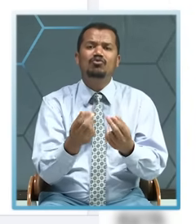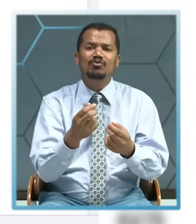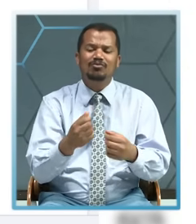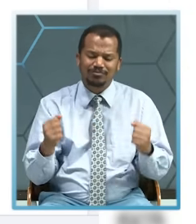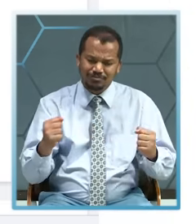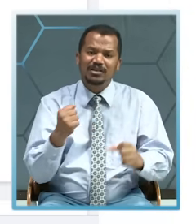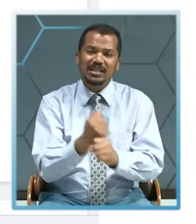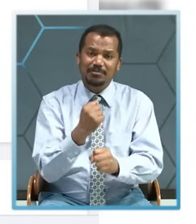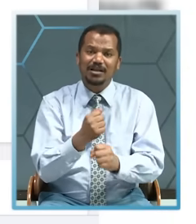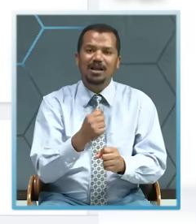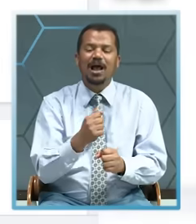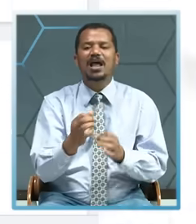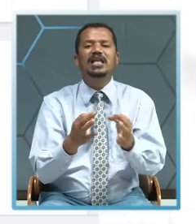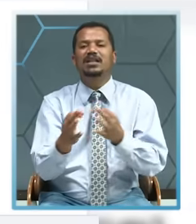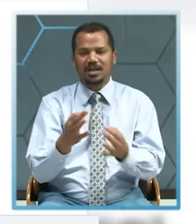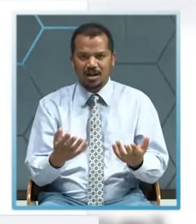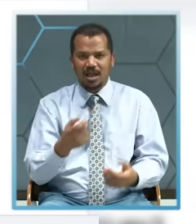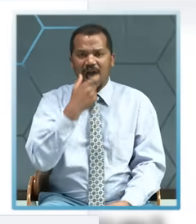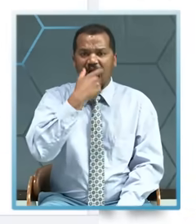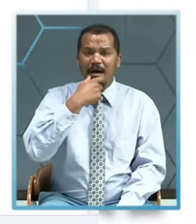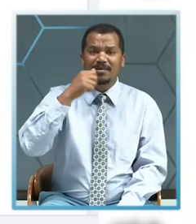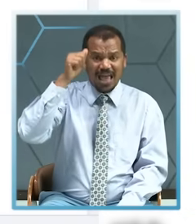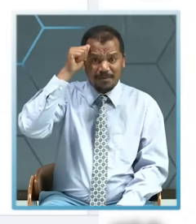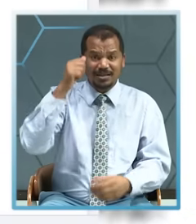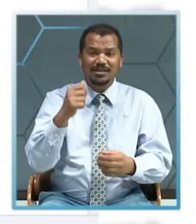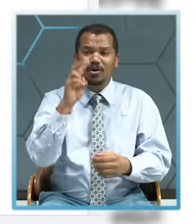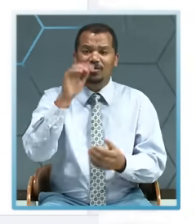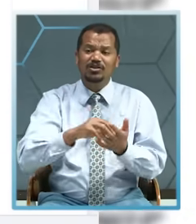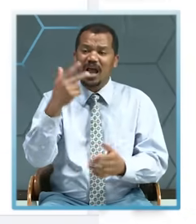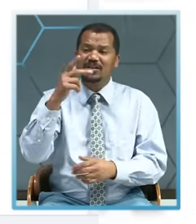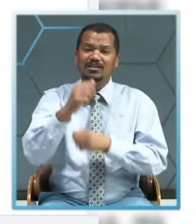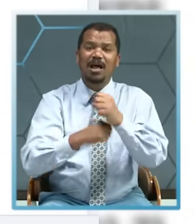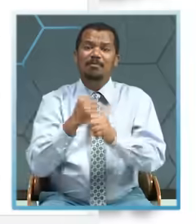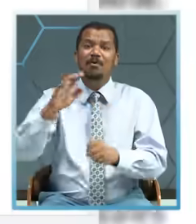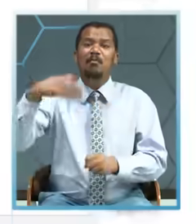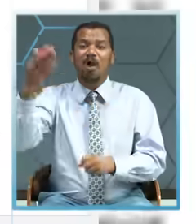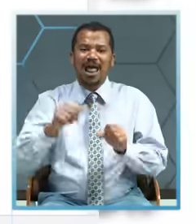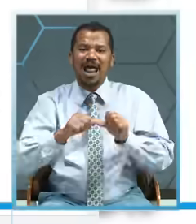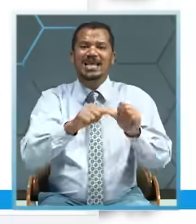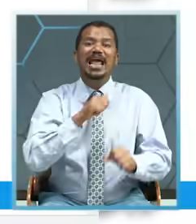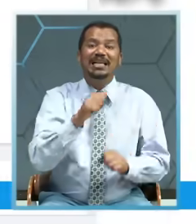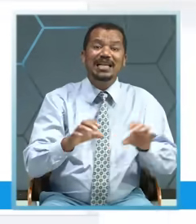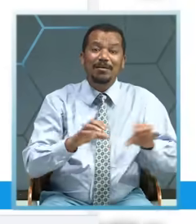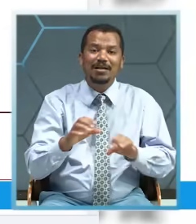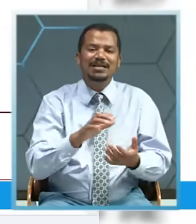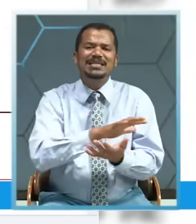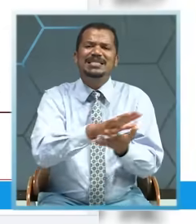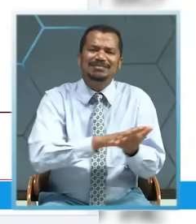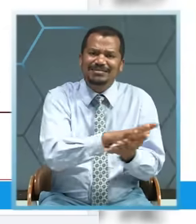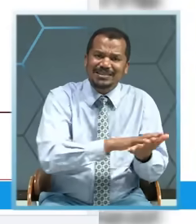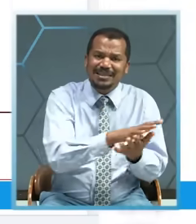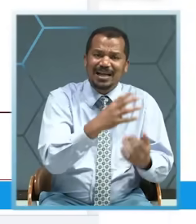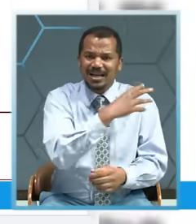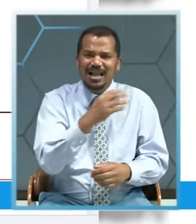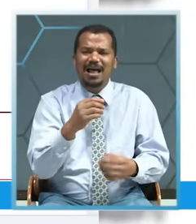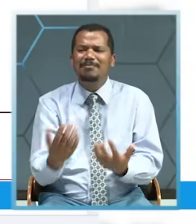ቡድኑ በትጋት እንደሚሰራ ጽሑፉ ያስረዳል። የአብይ አህመድ መንግስት ከ2013 ዓ.ም በኋላ እንዳይቀጥል ለማድረግ ህዝባዊ